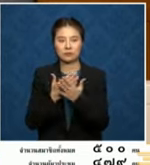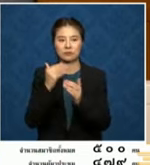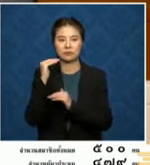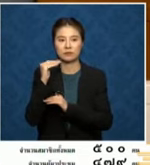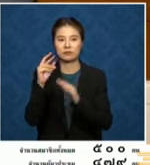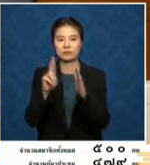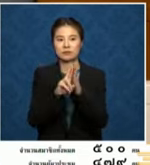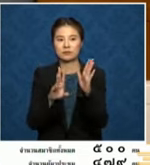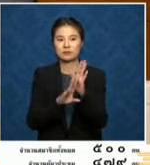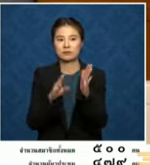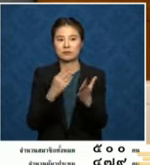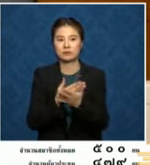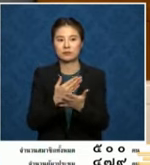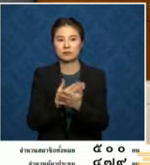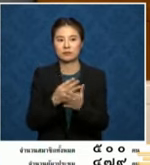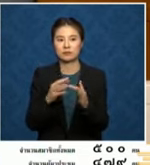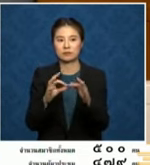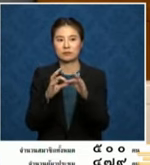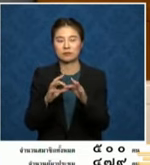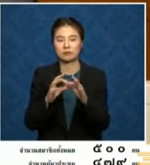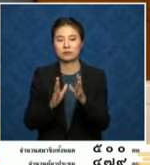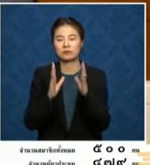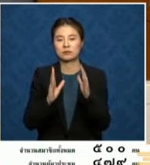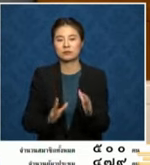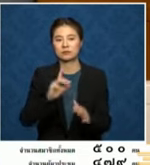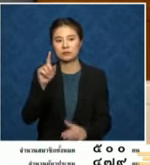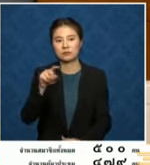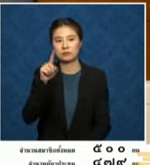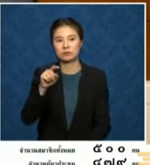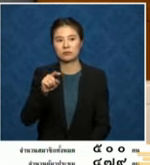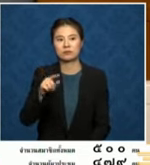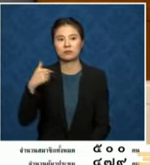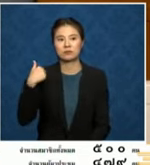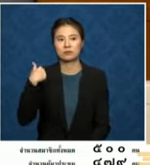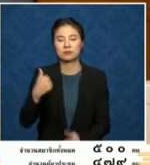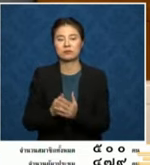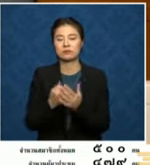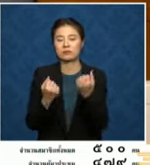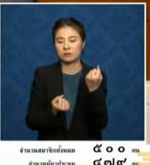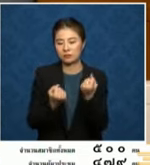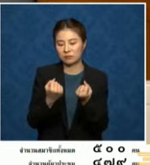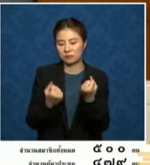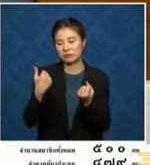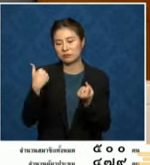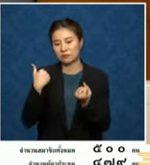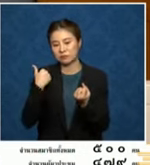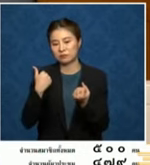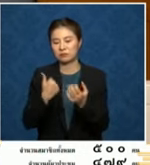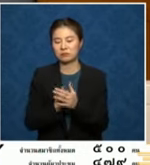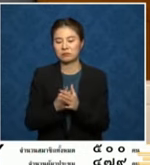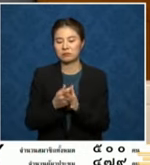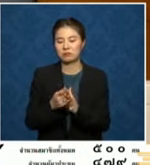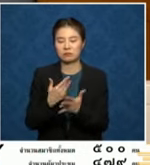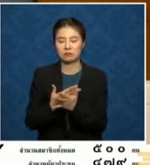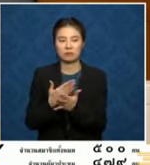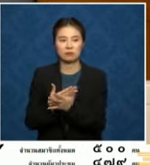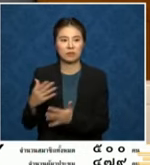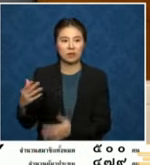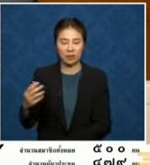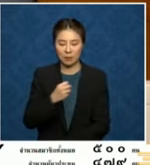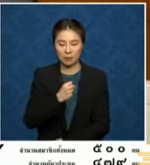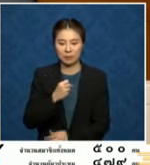ของกฎหมายทุกประการในส่วนที่ท่านสงสัยและอาจจะสับสนนะครับว่ามีรถประจำตำแหน่งแล้วยังมีค่าตอบแทนเหมาจ่ายในเรื่องของ